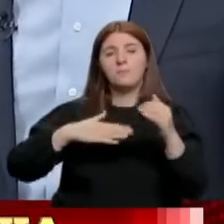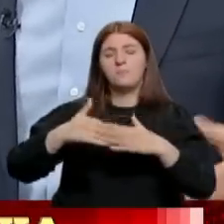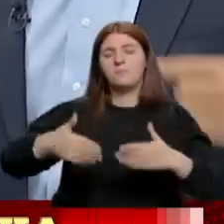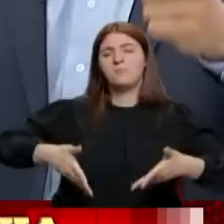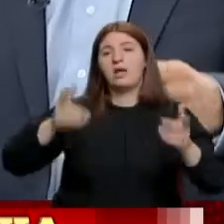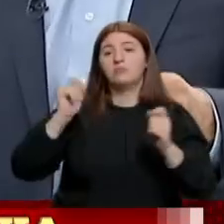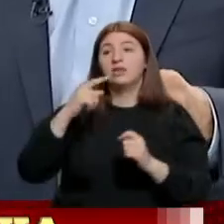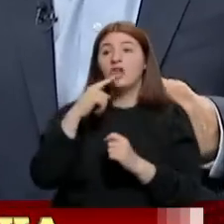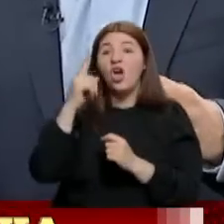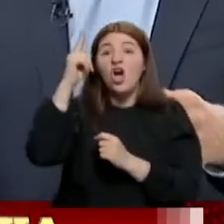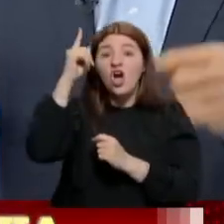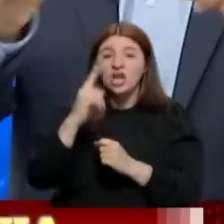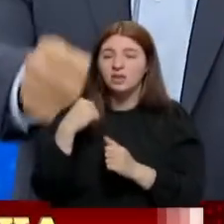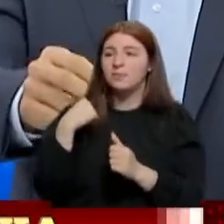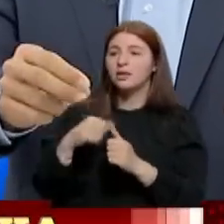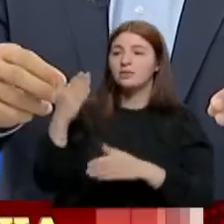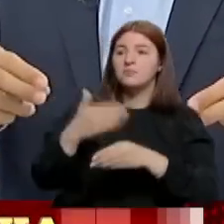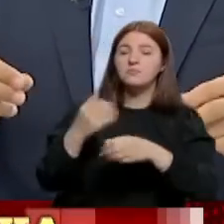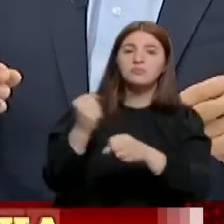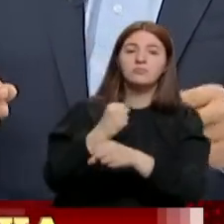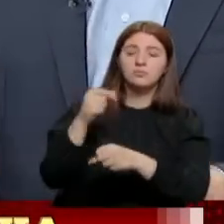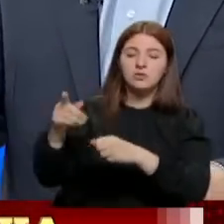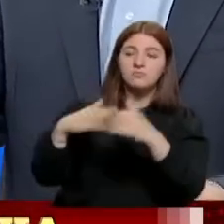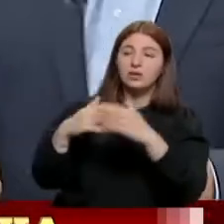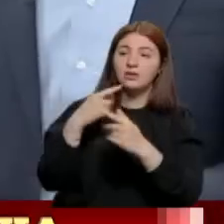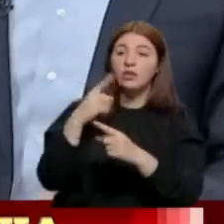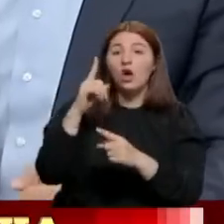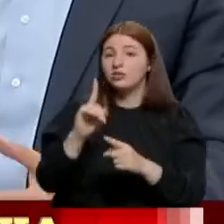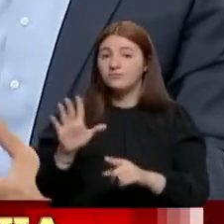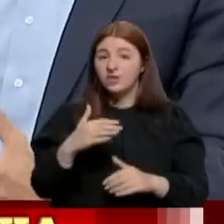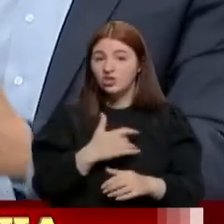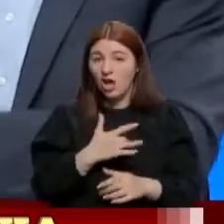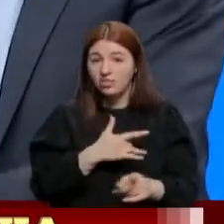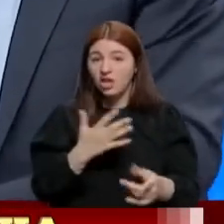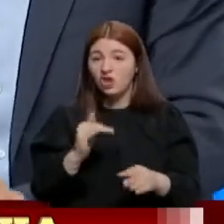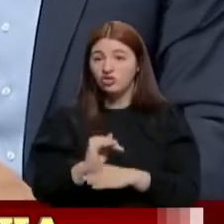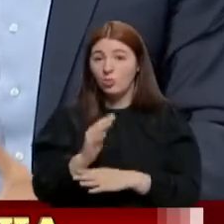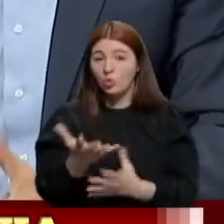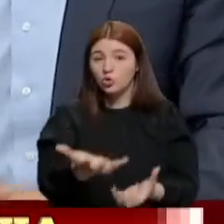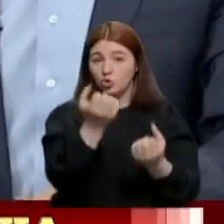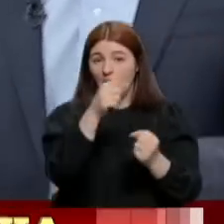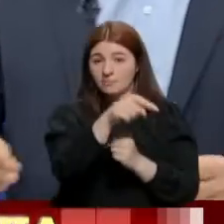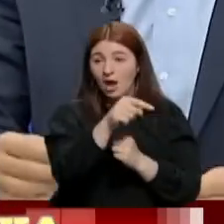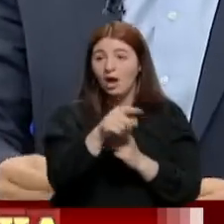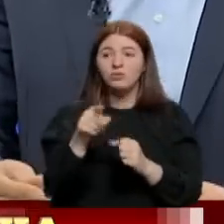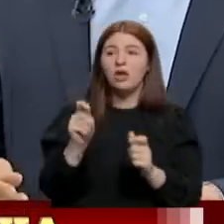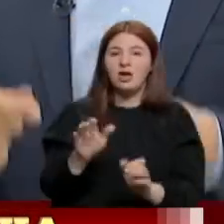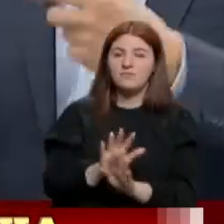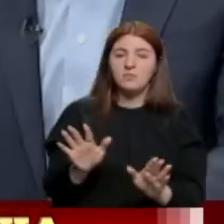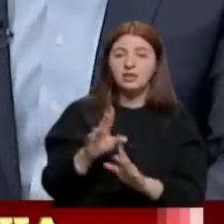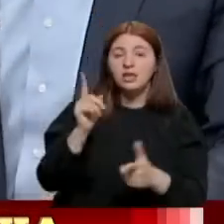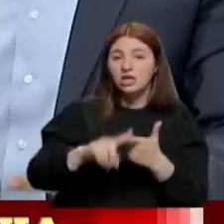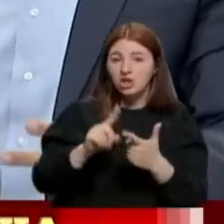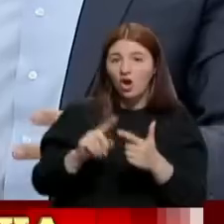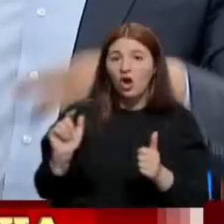diye önceliğini yeniden betona verdi. Oysa öncelik yaşamdı, hayatları kurtarmaktı. Bunu yapmadılar.